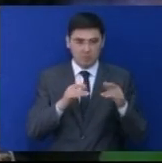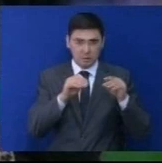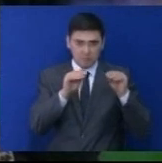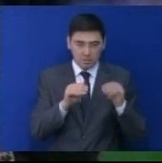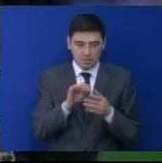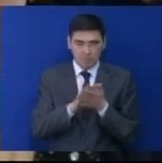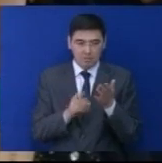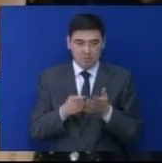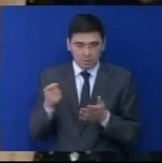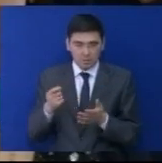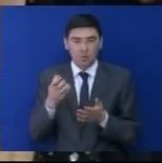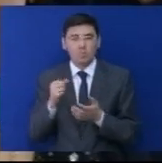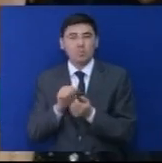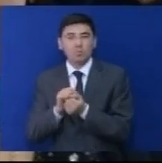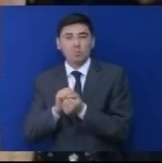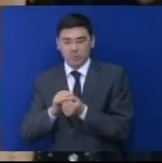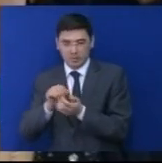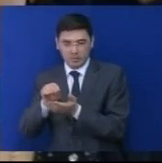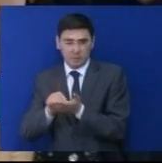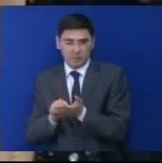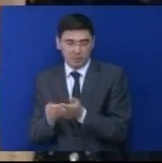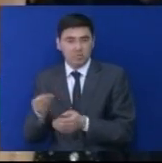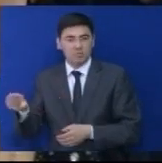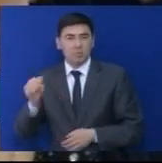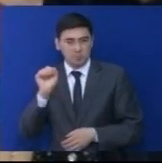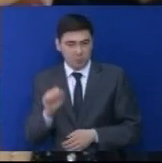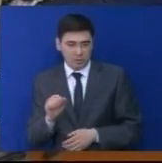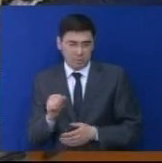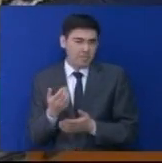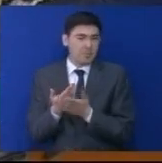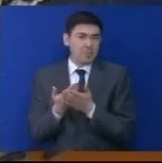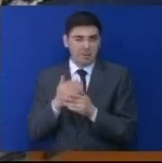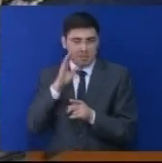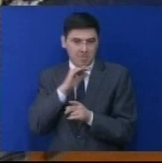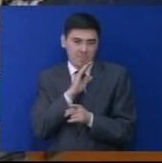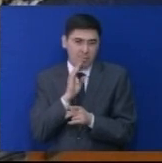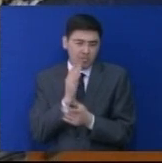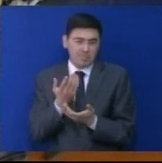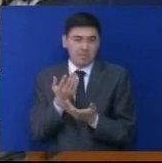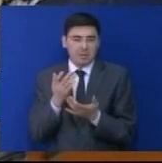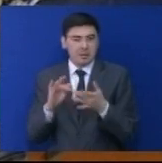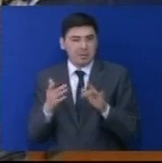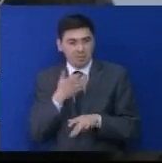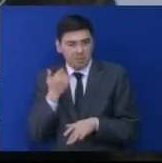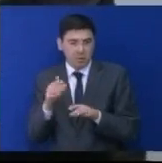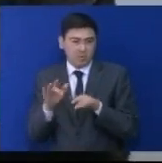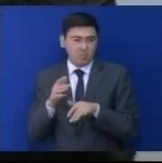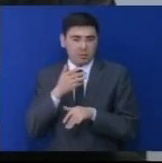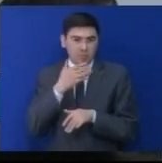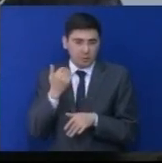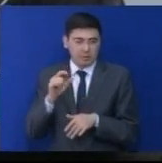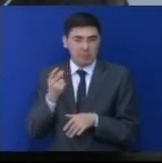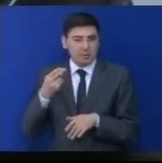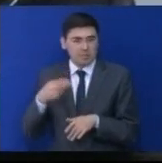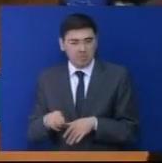носителе. Те родители, которые по разным причинам не пользуются интернетом или у них отсутствует электронно-цифровая подпись, то они